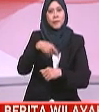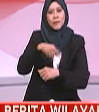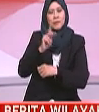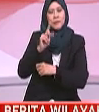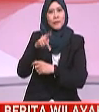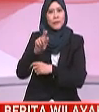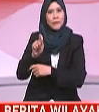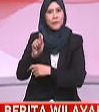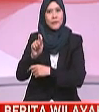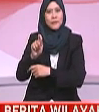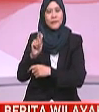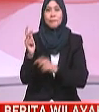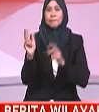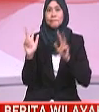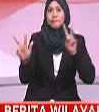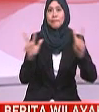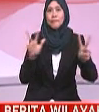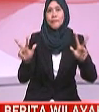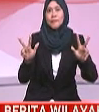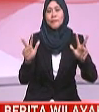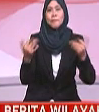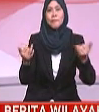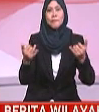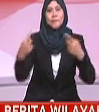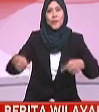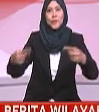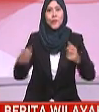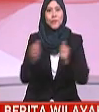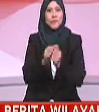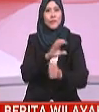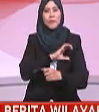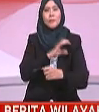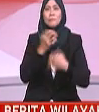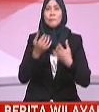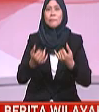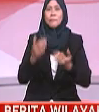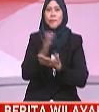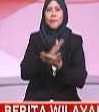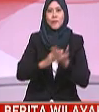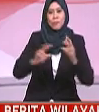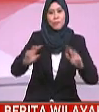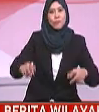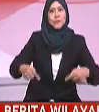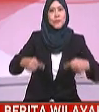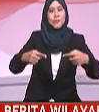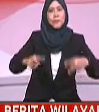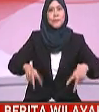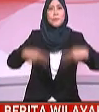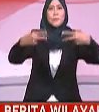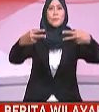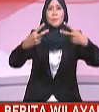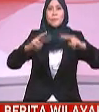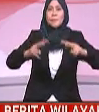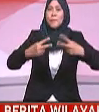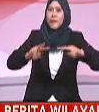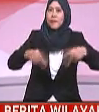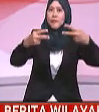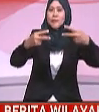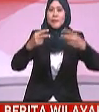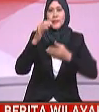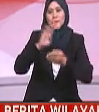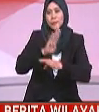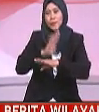KPT terikat 3-3 menentang PDRM Blue Warriors dalam saingan separuh akhir pertama di Stadium Hoki Nasional Bukit Jalil.